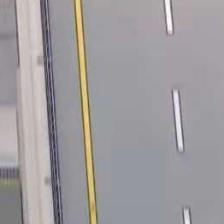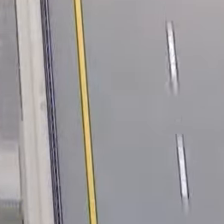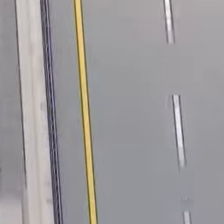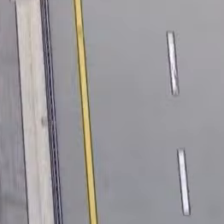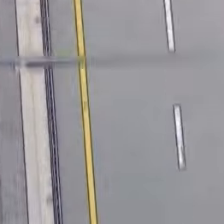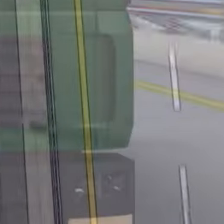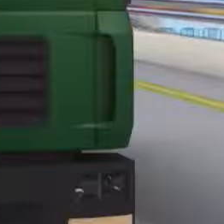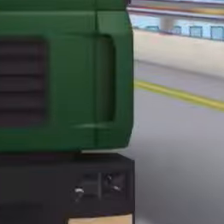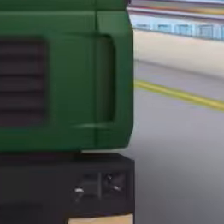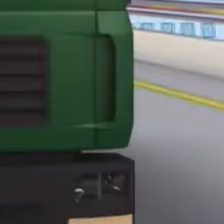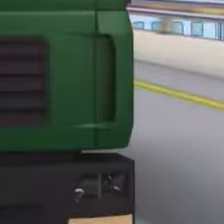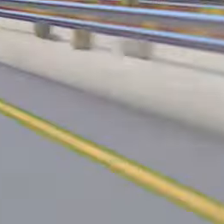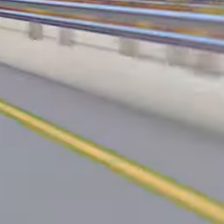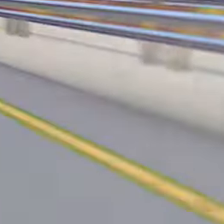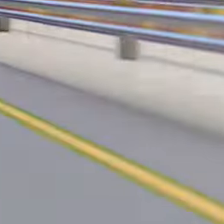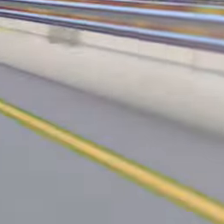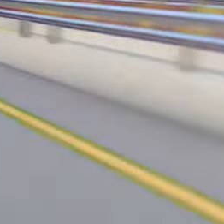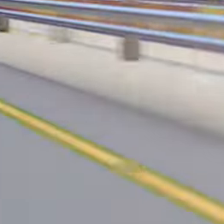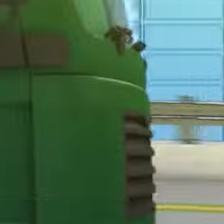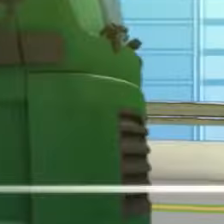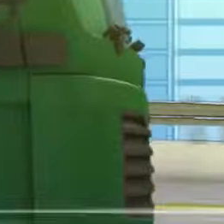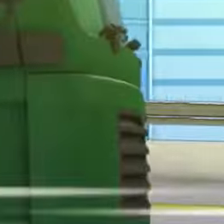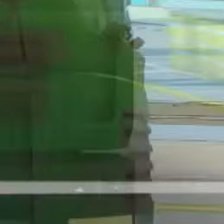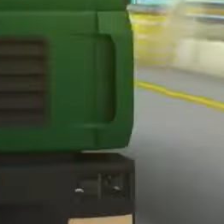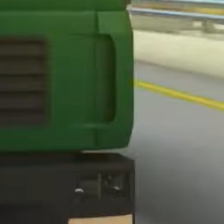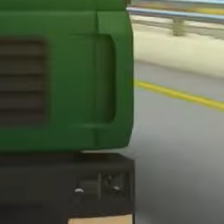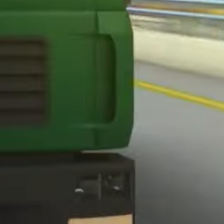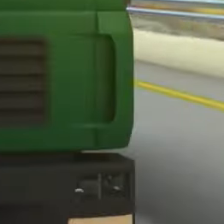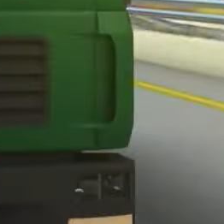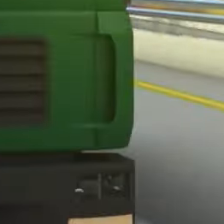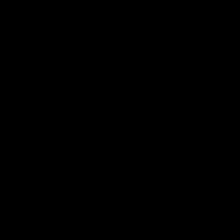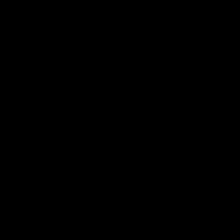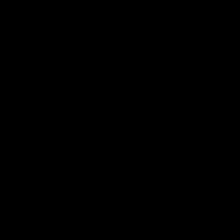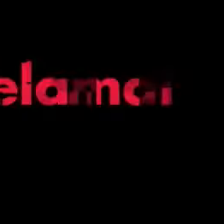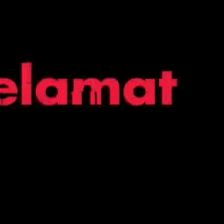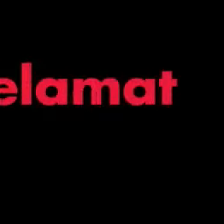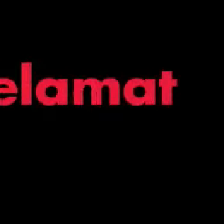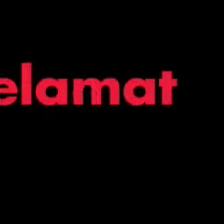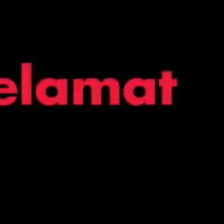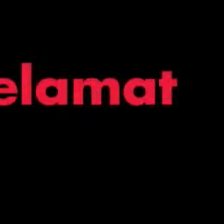ingin memotong kenderaan besar, berwaspada dengan titik buta.